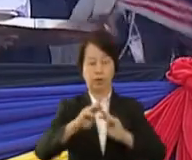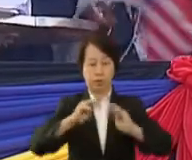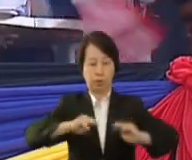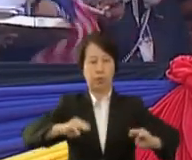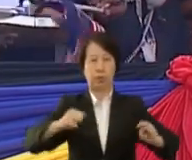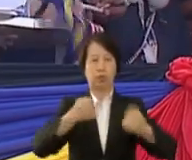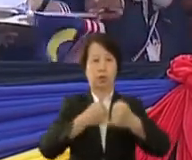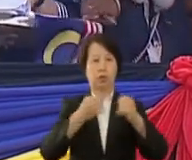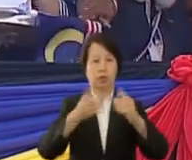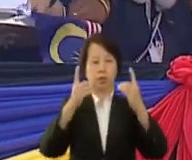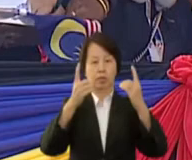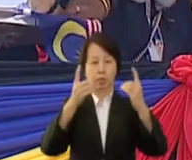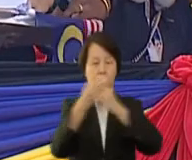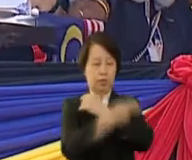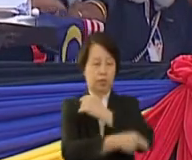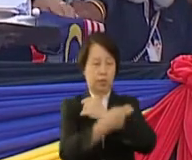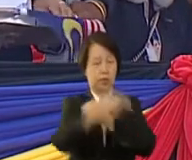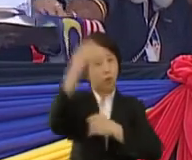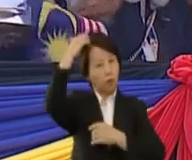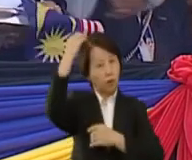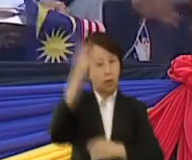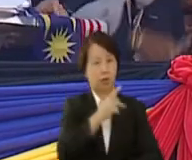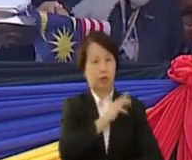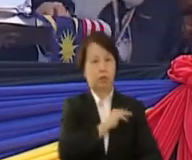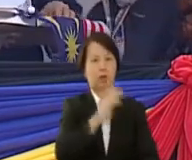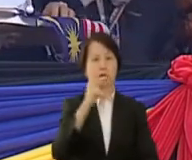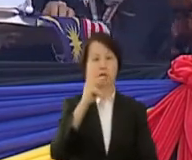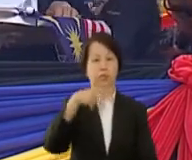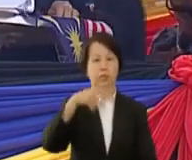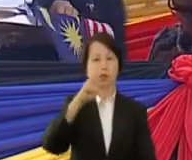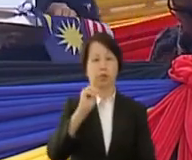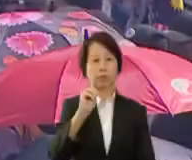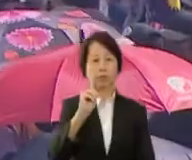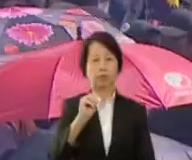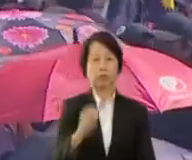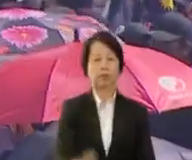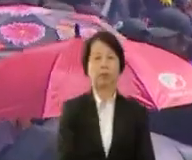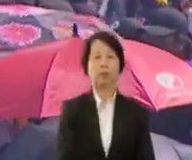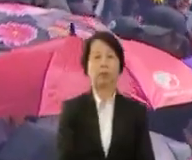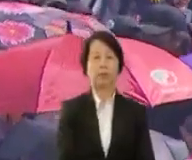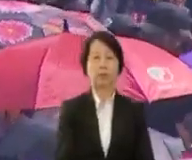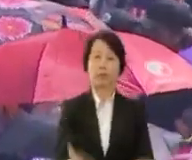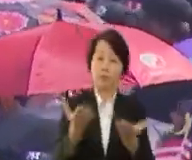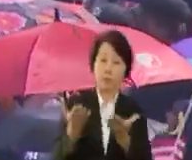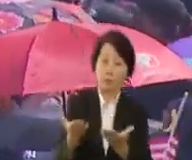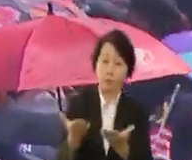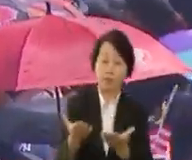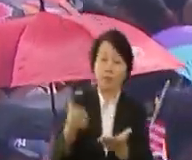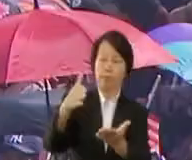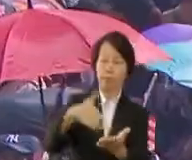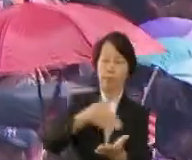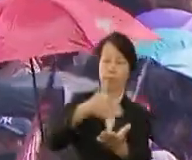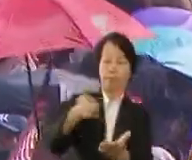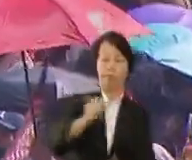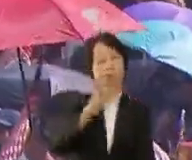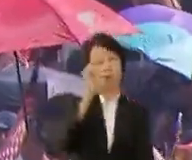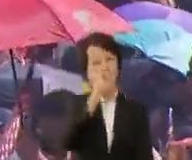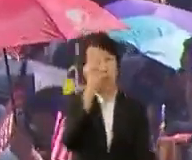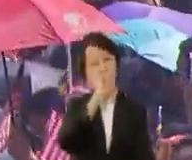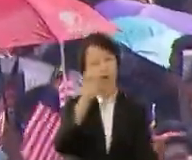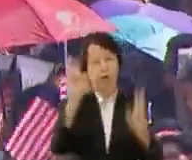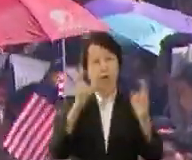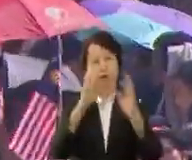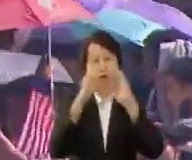Murid, Jabatan Pendidikan Negeri Selangor, Kementerian Pendidikan. terimalah persembahan lagu